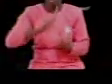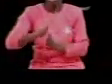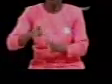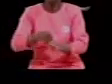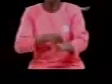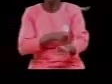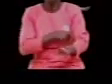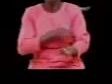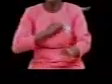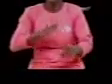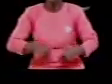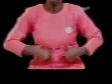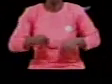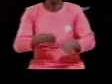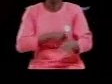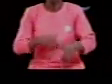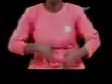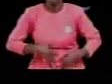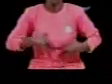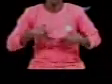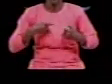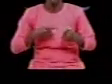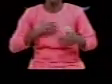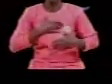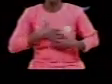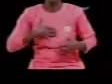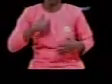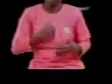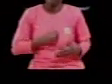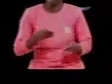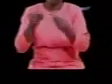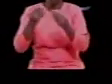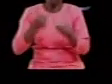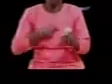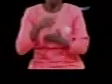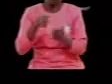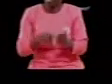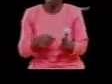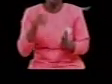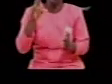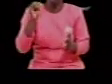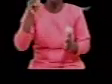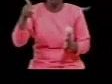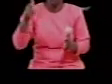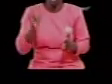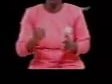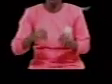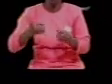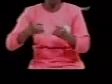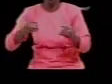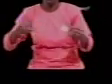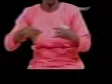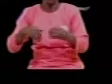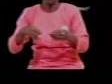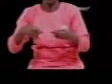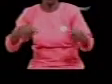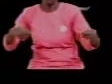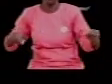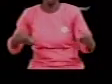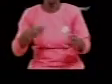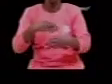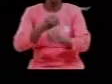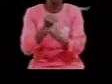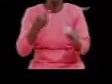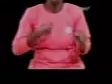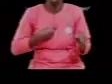كتير هعيش وهستمتع وهعيش حياه طويله نزلوا الحبل نزلوا الحبل